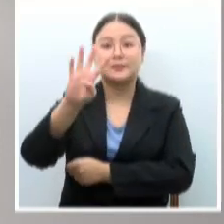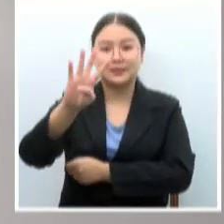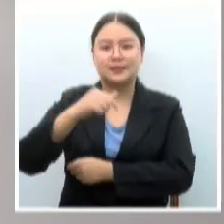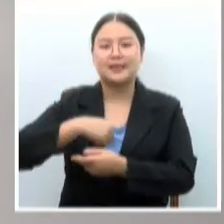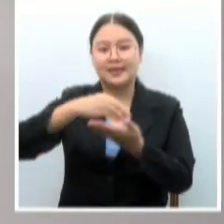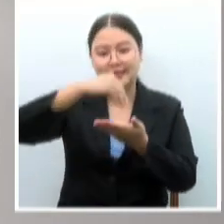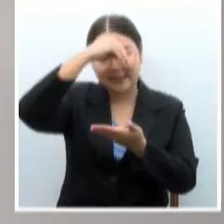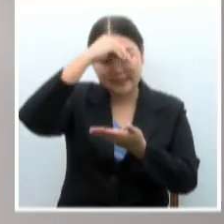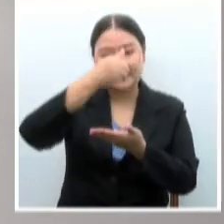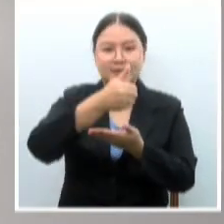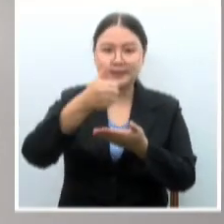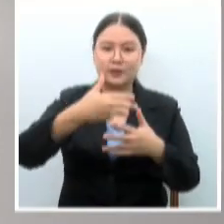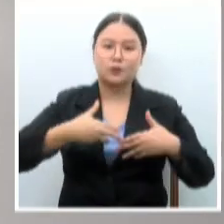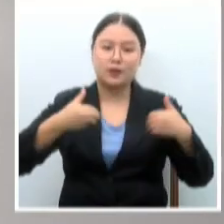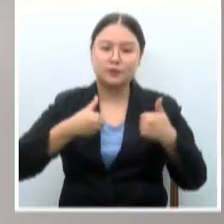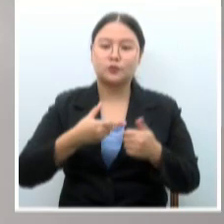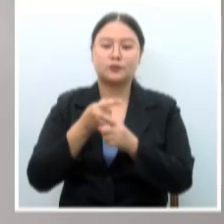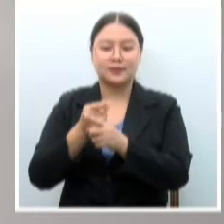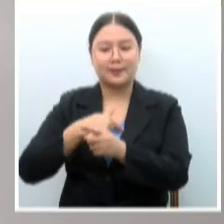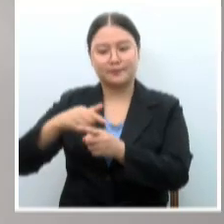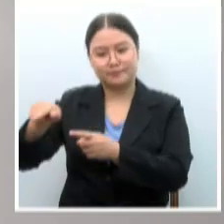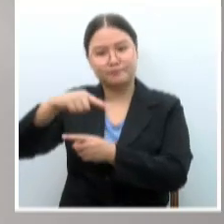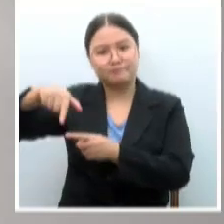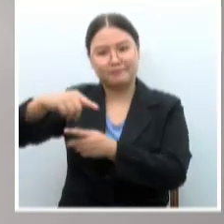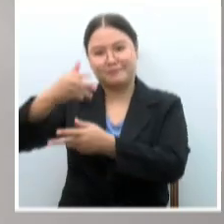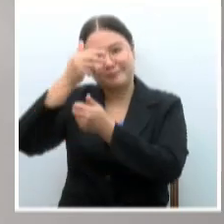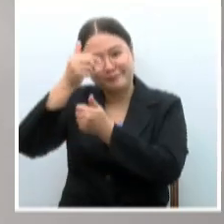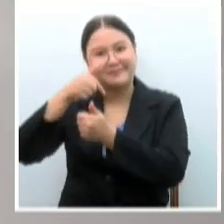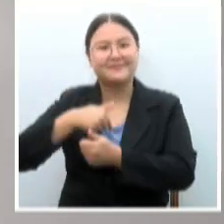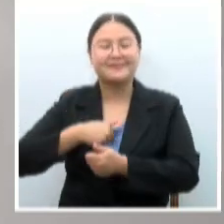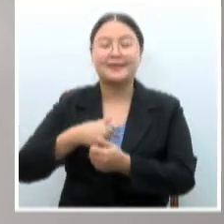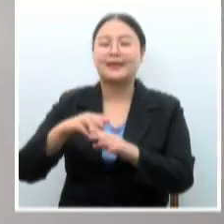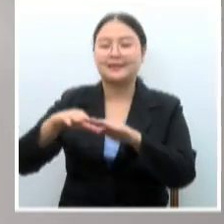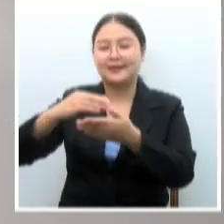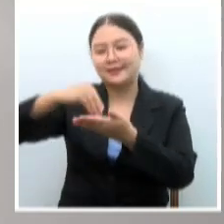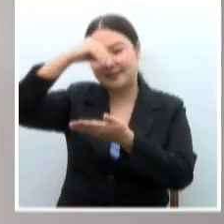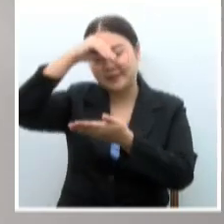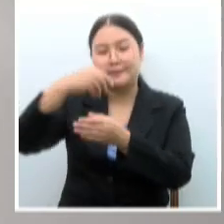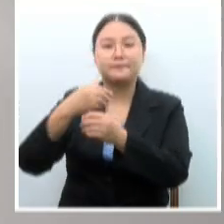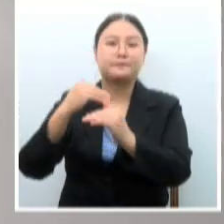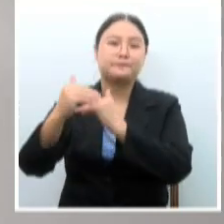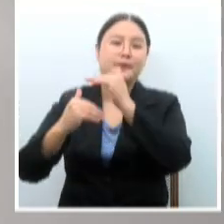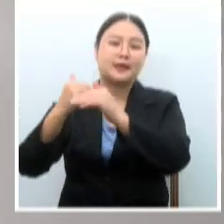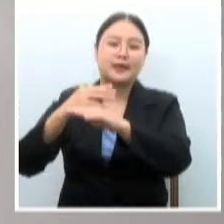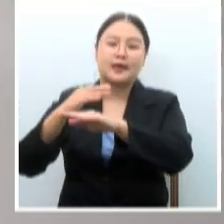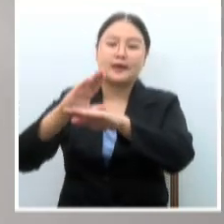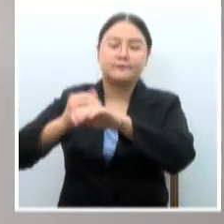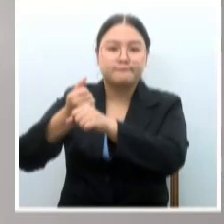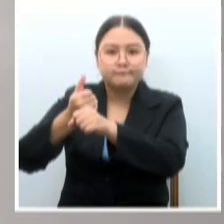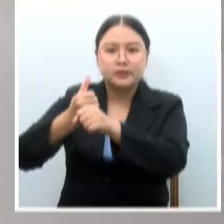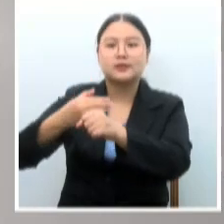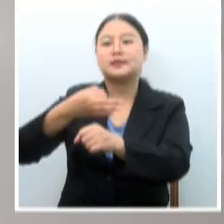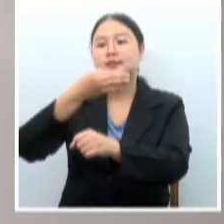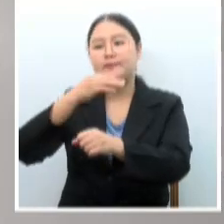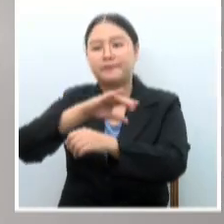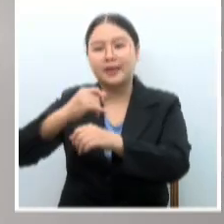สนใจแล้วก็ชอบตามความถนัดของตัวเองเลยนะคะด้วยโครงการพัฒนาทักษะนักเรียนผู้ที่มีความสามารถพิเศษด้านกีฬาของสปท.บร